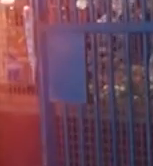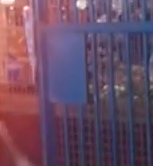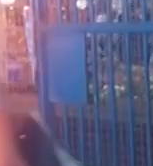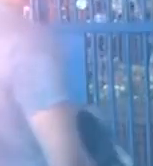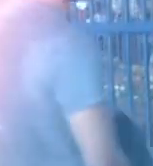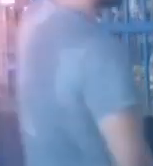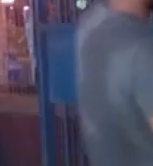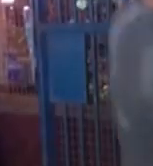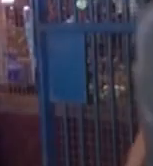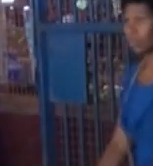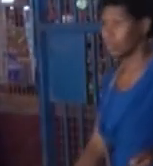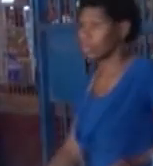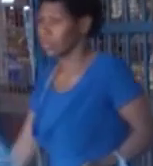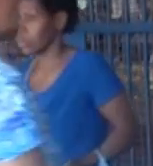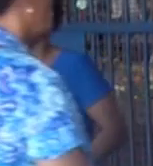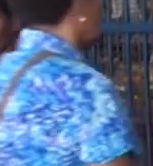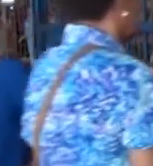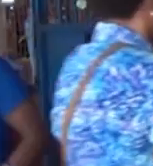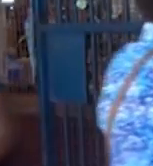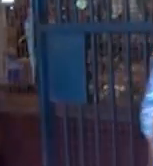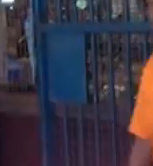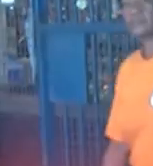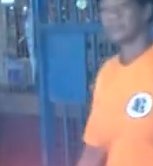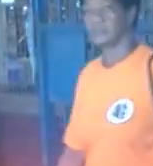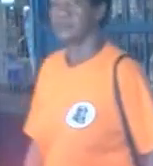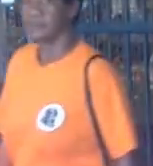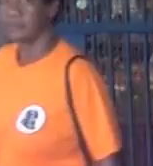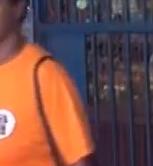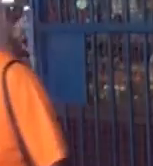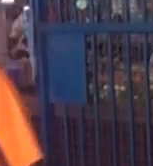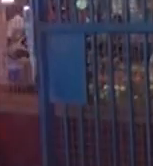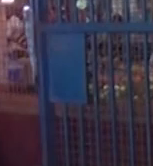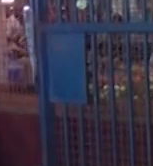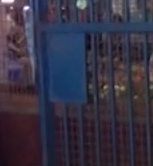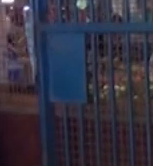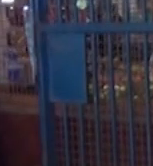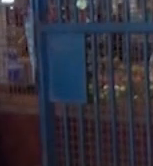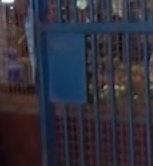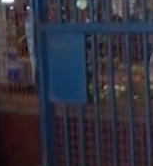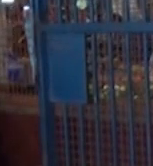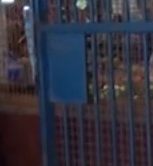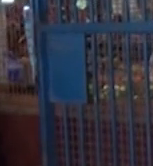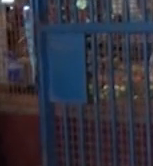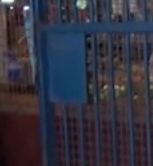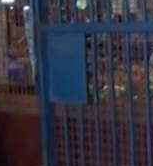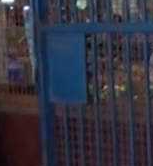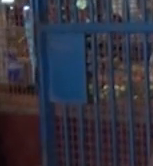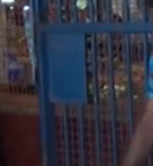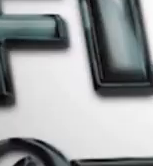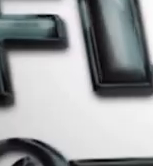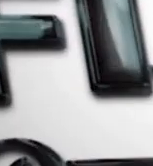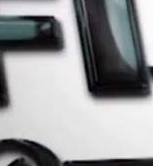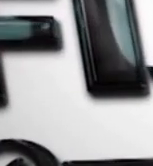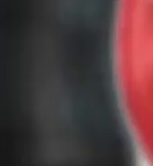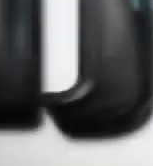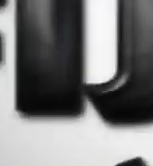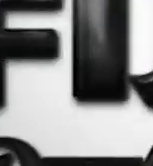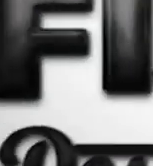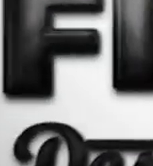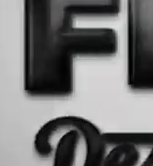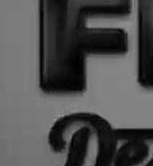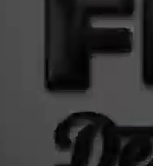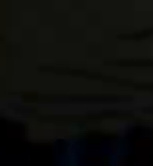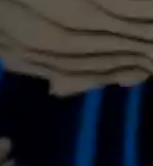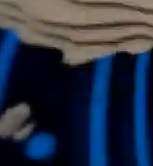हमारे सामने नाइक है गोंगवा लिबू लटोका रेडियो फीजी 2 में पुराना गाना लगे हमें बहुत अच्छा लगे रेडियो फीजी